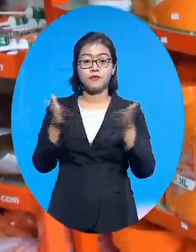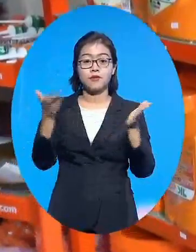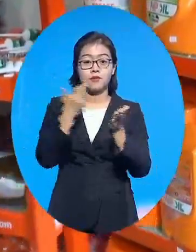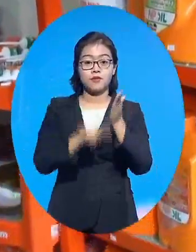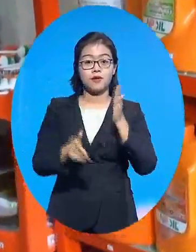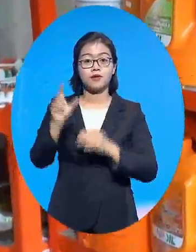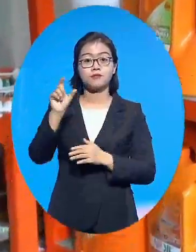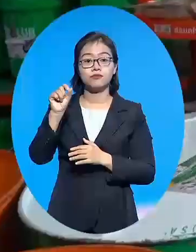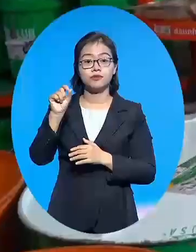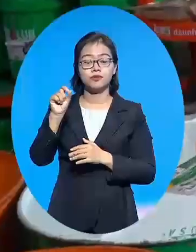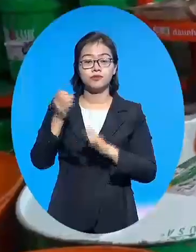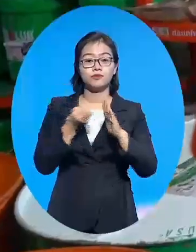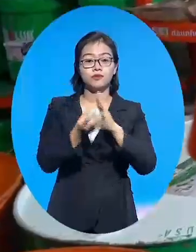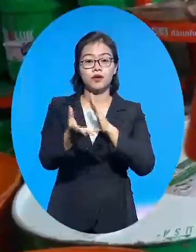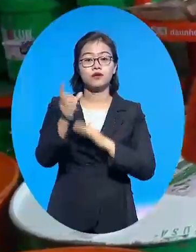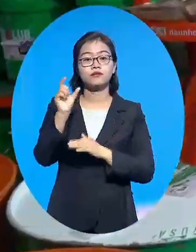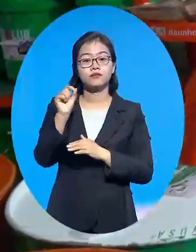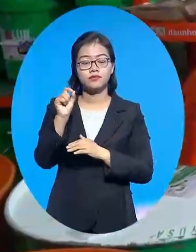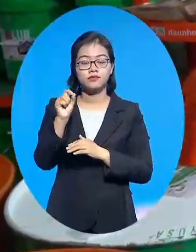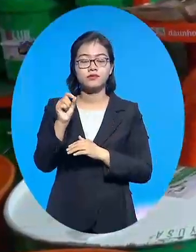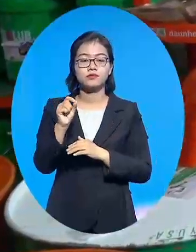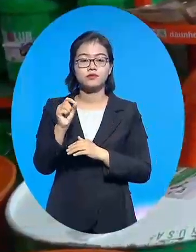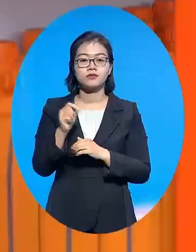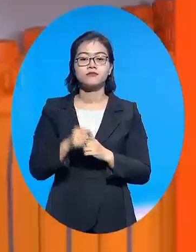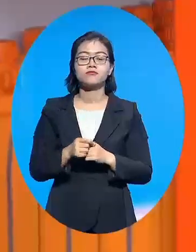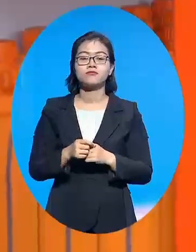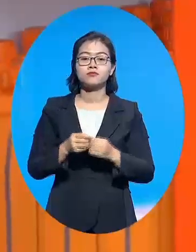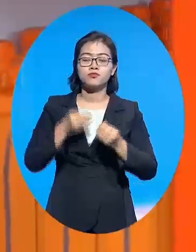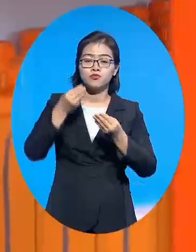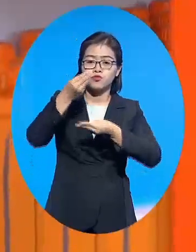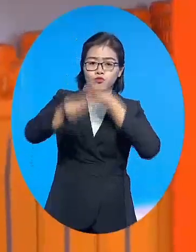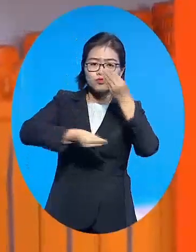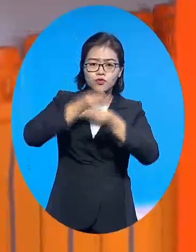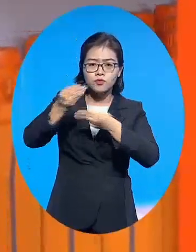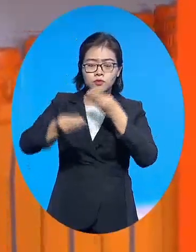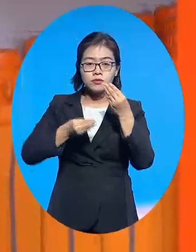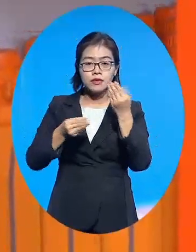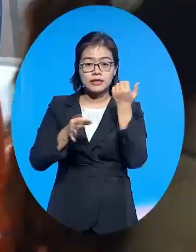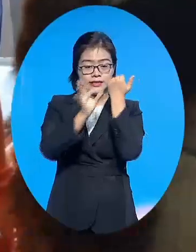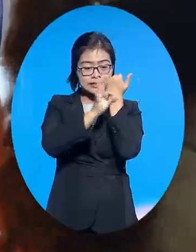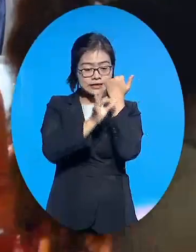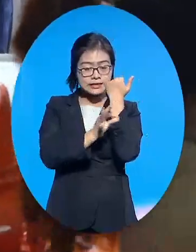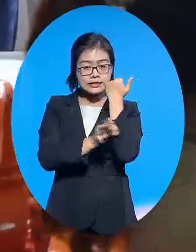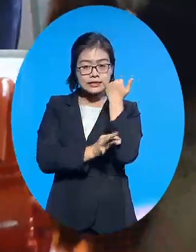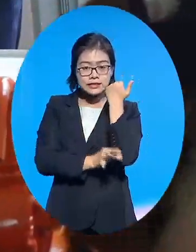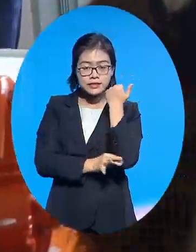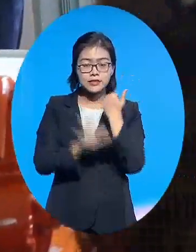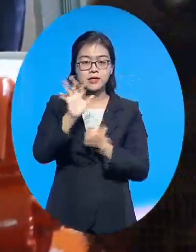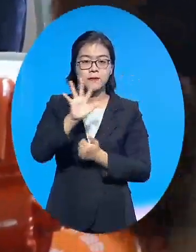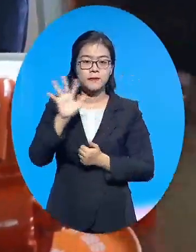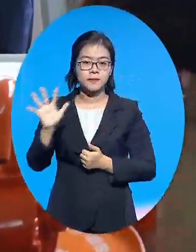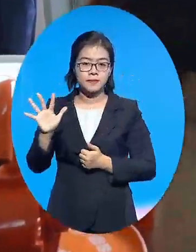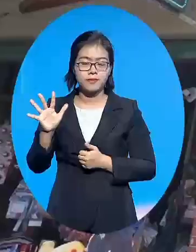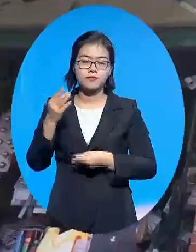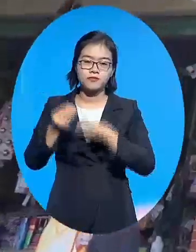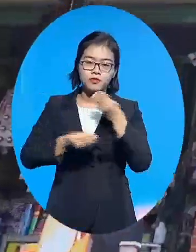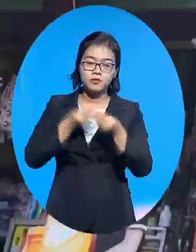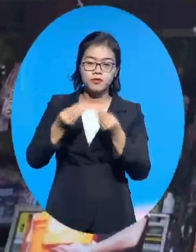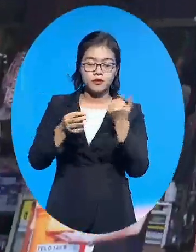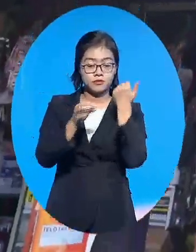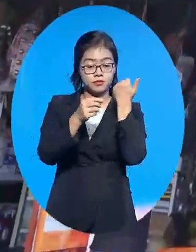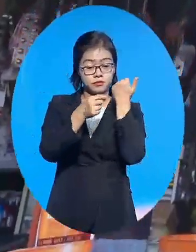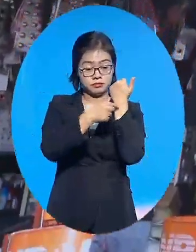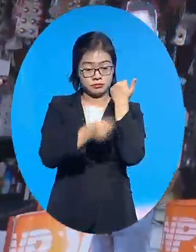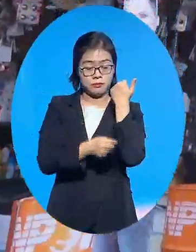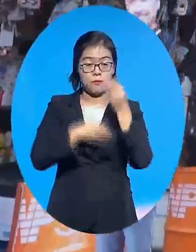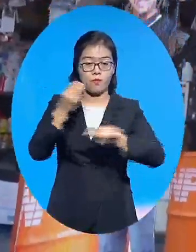mbo dòng nhớ MV oi có hệ thống phân phối rộng khắp tại hơn 55 tỉnh thành phố trên cả nước Với hơn 100 điểm bán